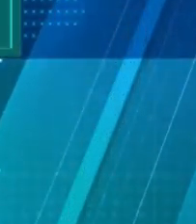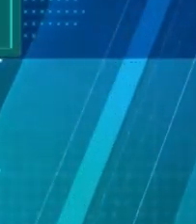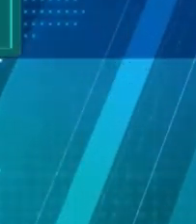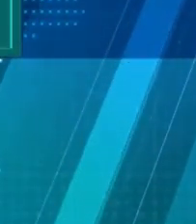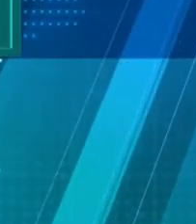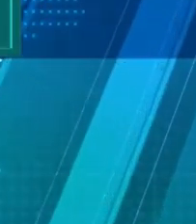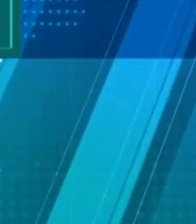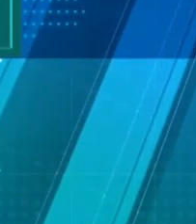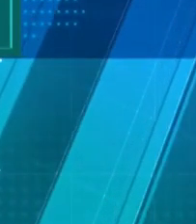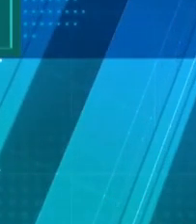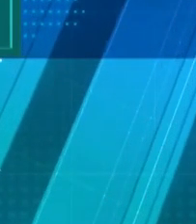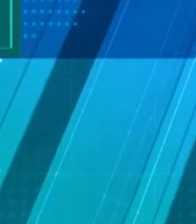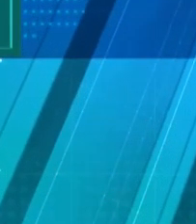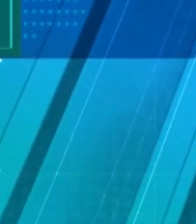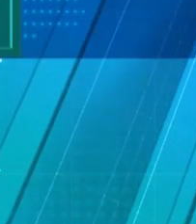Дякую!